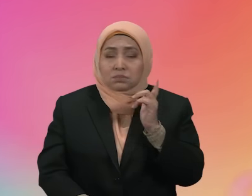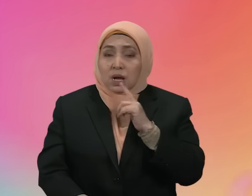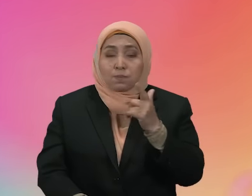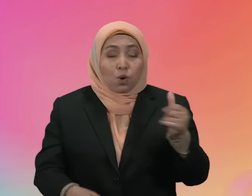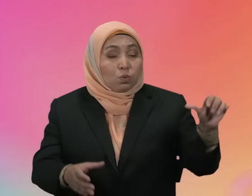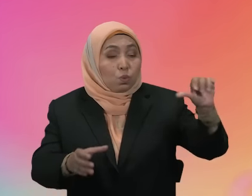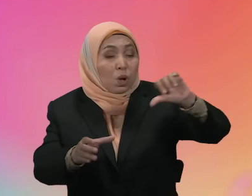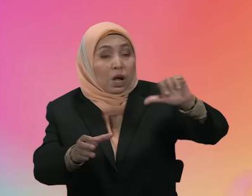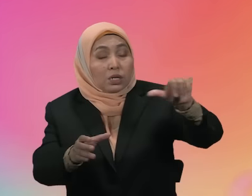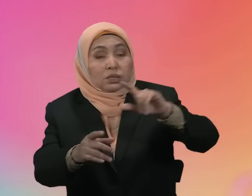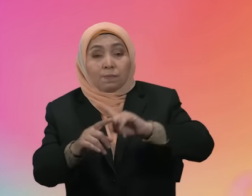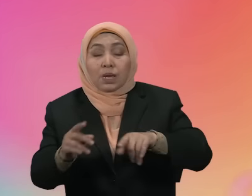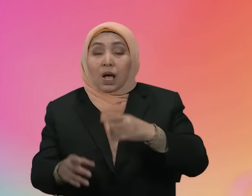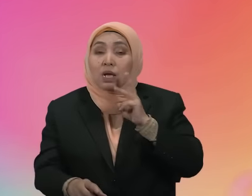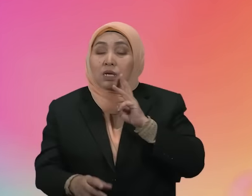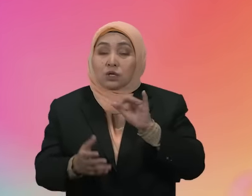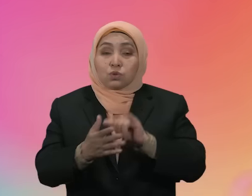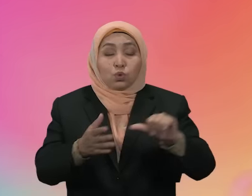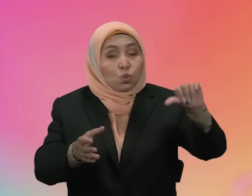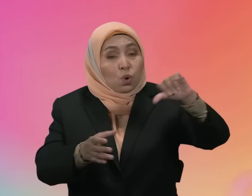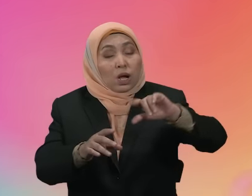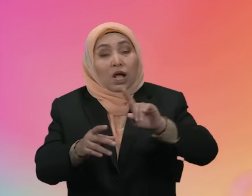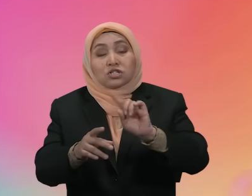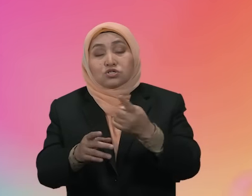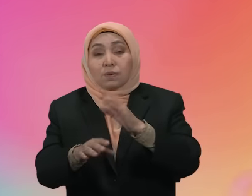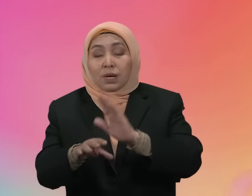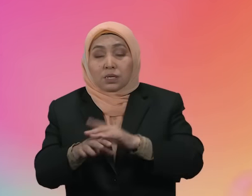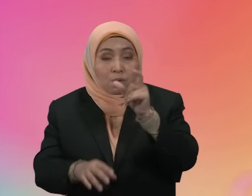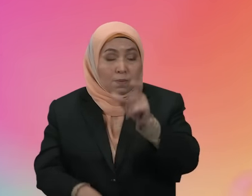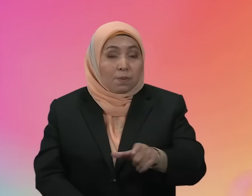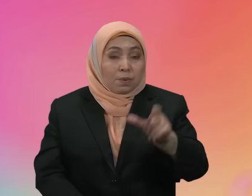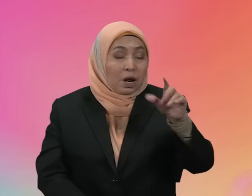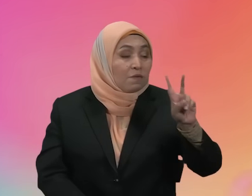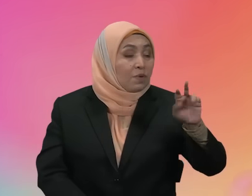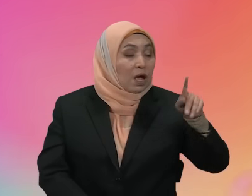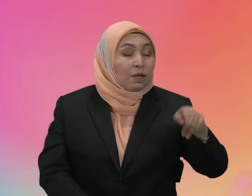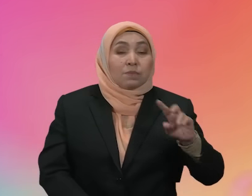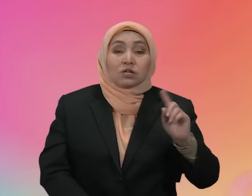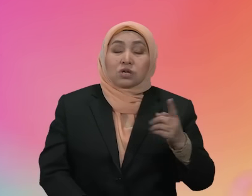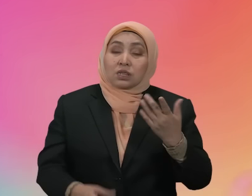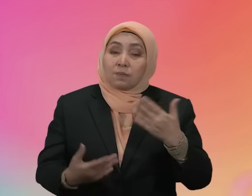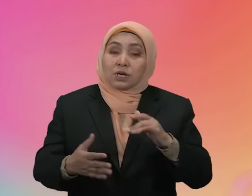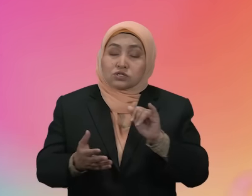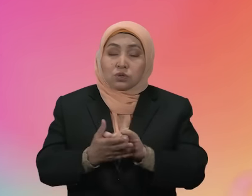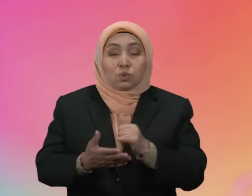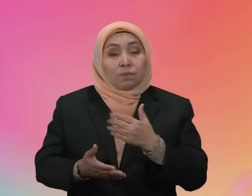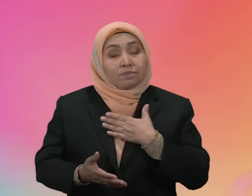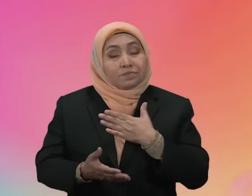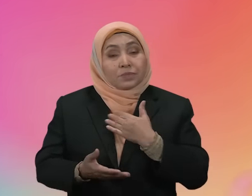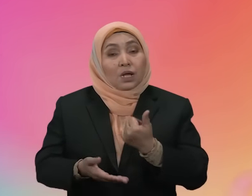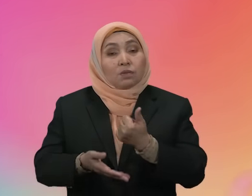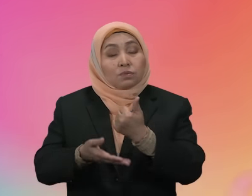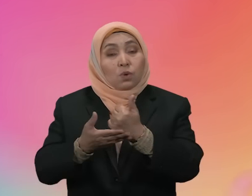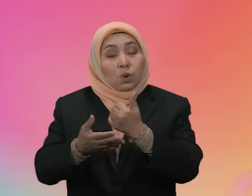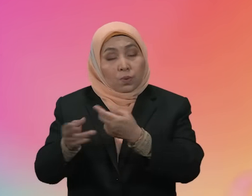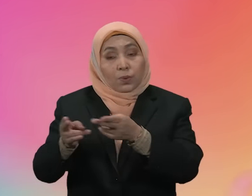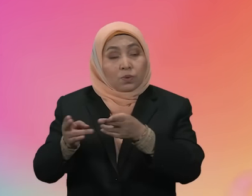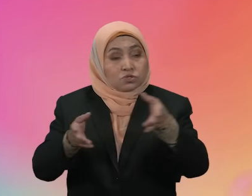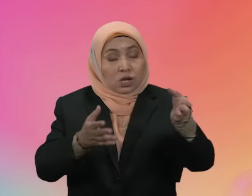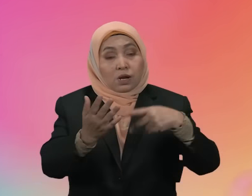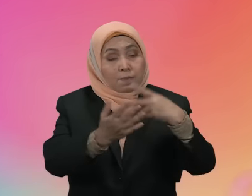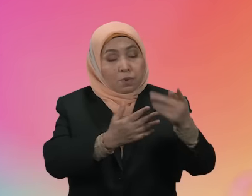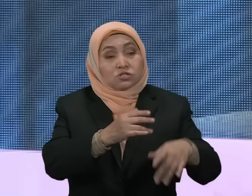air, Ustaz, ya? Tapi rupanya air itu tuang hanya pada orang VIP saja. Pasal lepas tu dia kata tolong uruskan projek